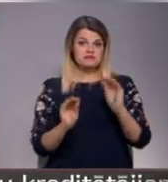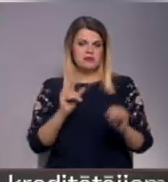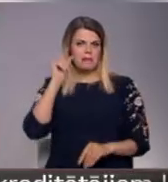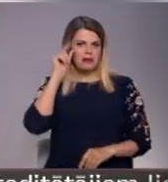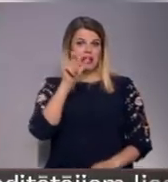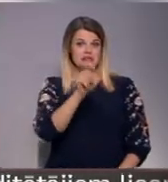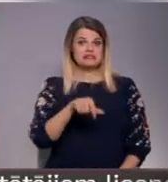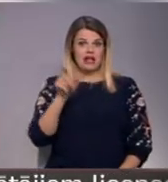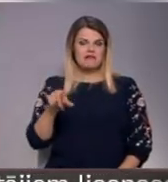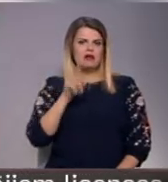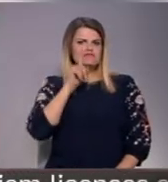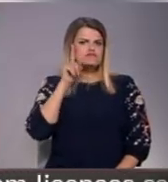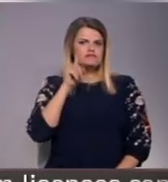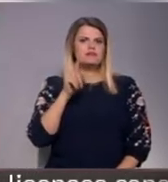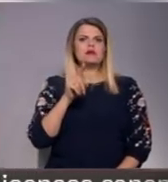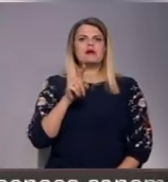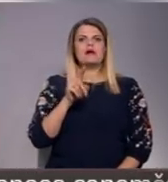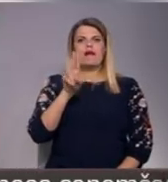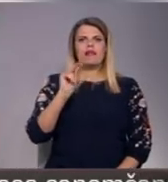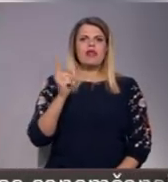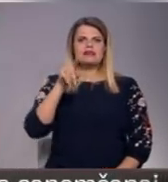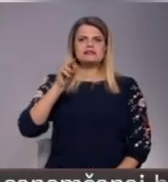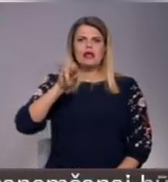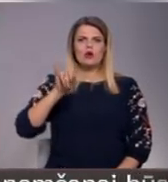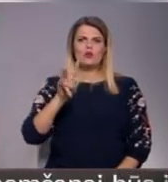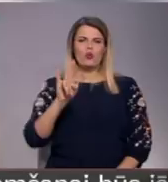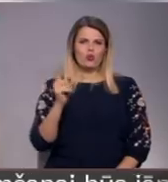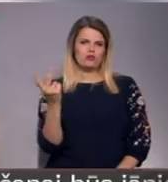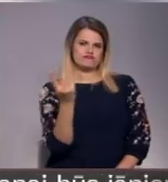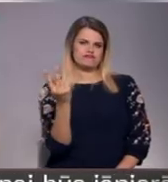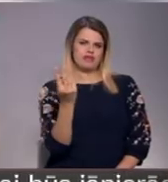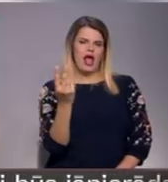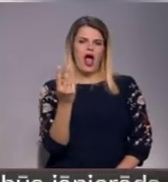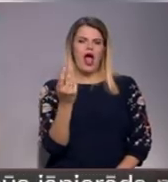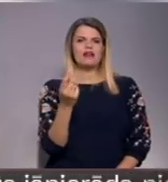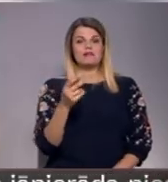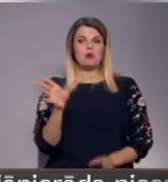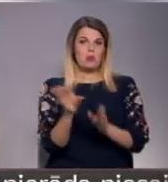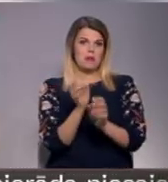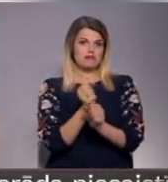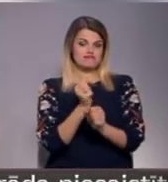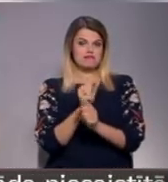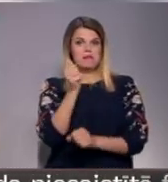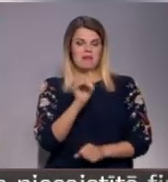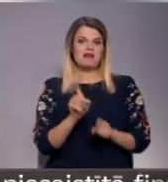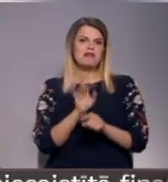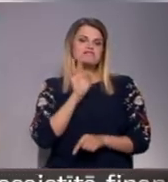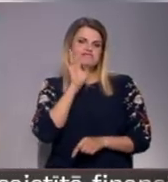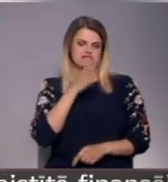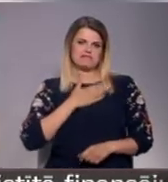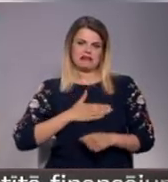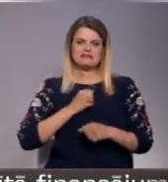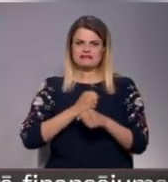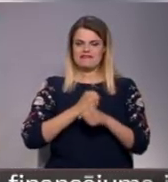Preiļu iedzīvotāju jaunā Nesterjuka pāra kopdarbs un lolojums, ar kuru mākslinieks saist arī savu turpmāko radošo